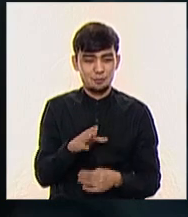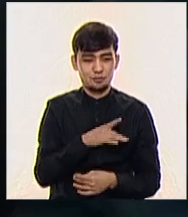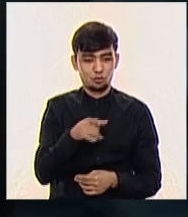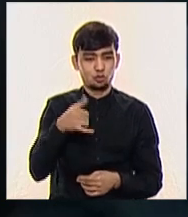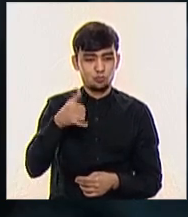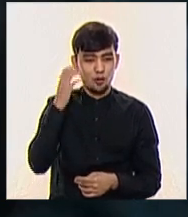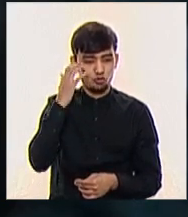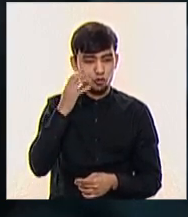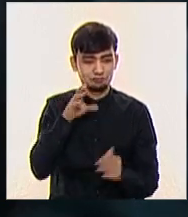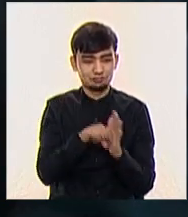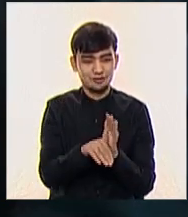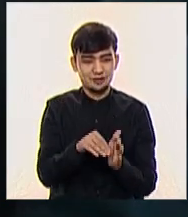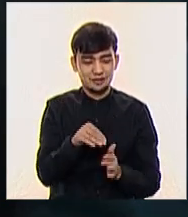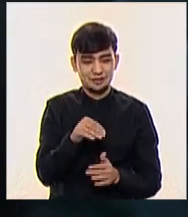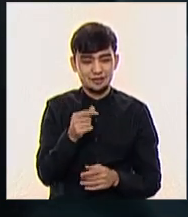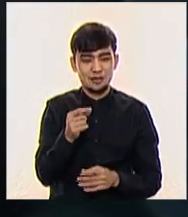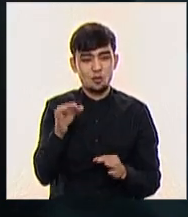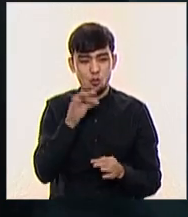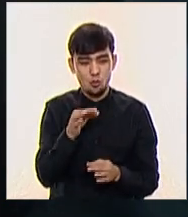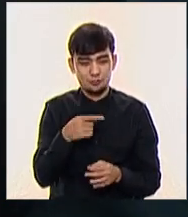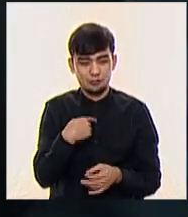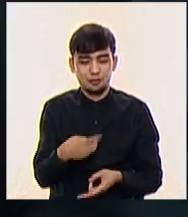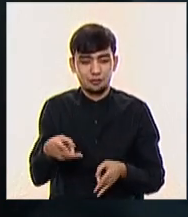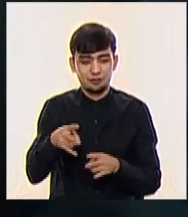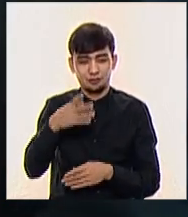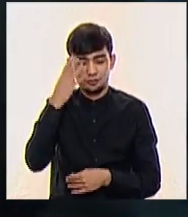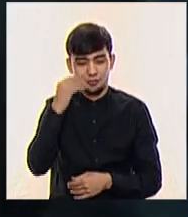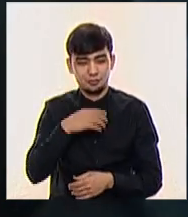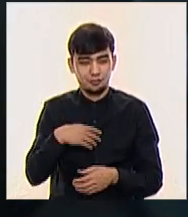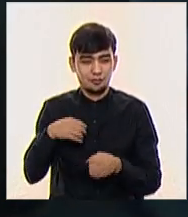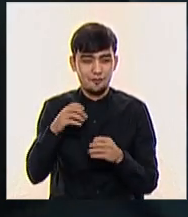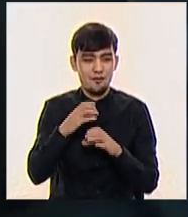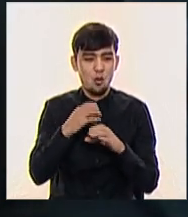мына қара сөмке ішіндегі ақшасы мен осы сөмкені ұмыт қалдырғанбыз вагонда.